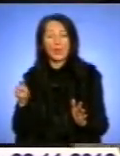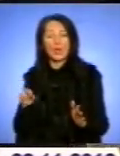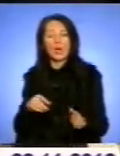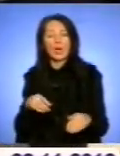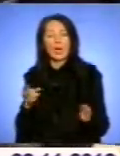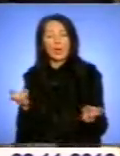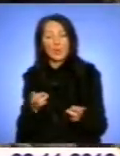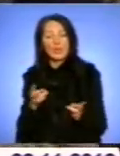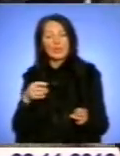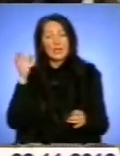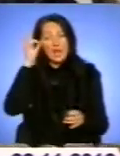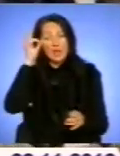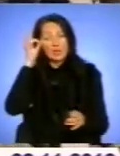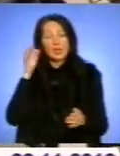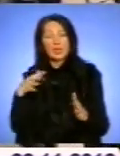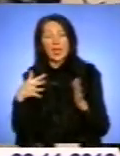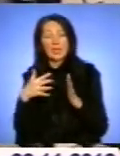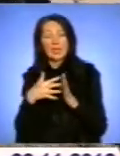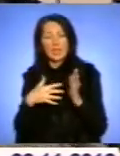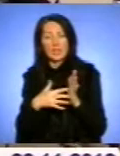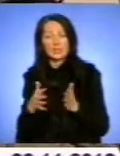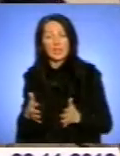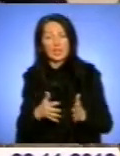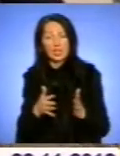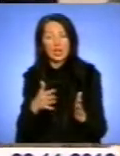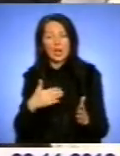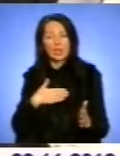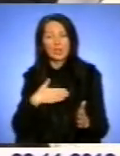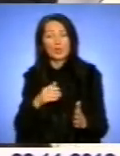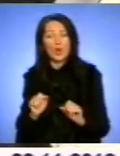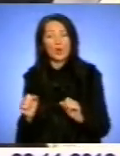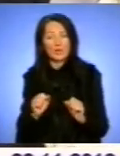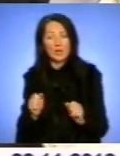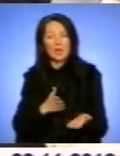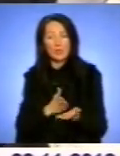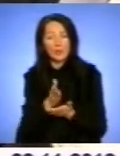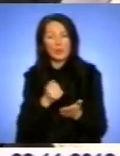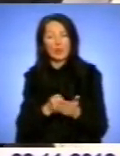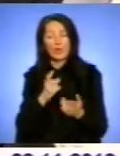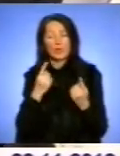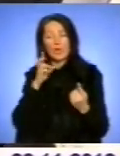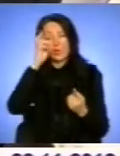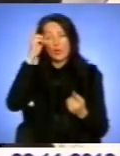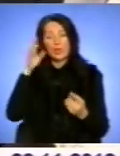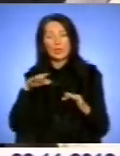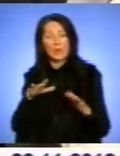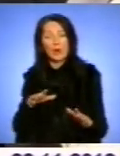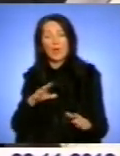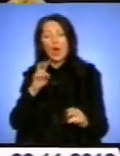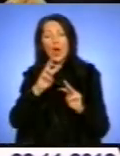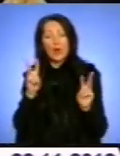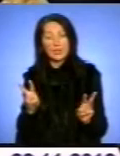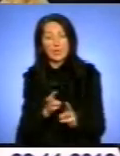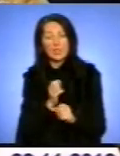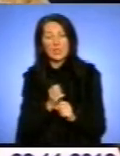земляка, завжди спрямований до великих божих справ. Освячення здійснив високопреосвящений архієпископ